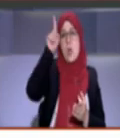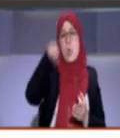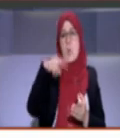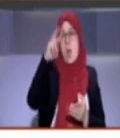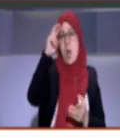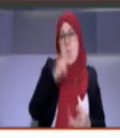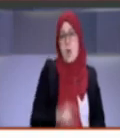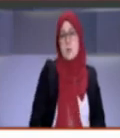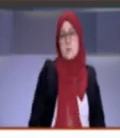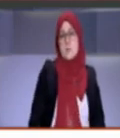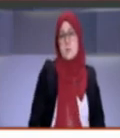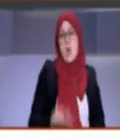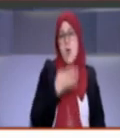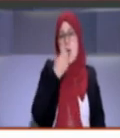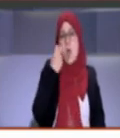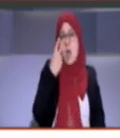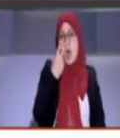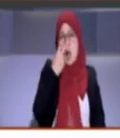بواقع